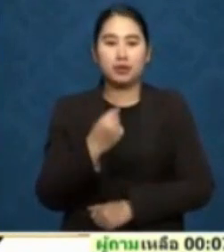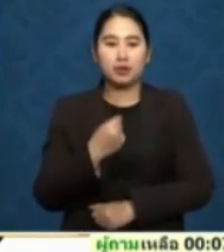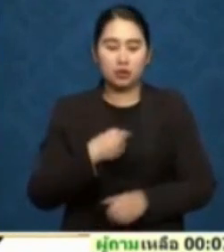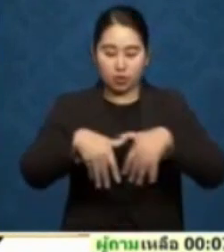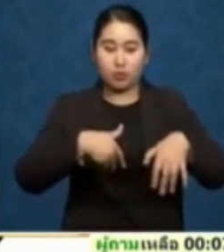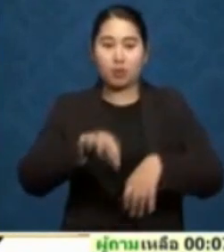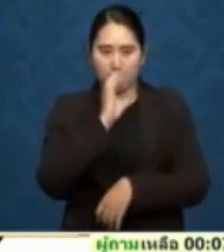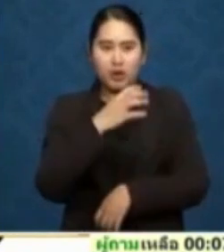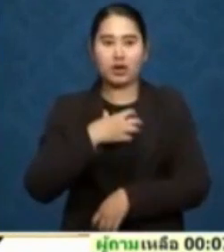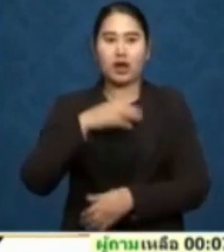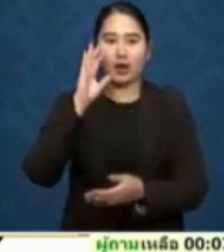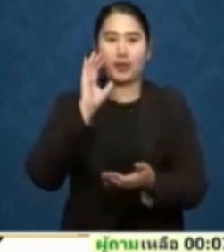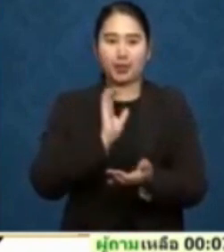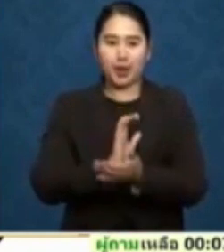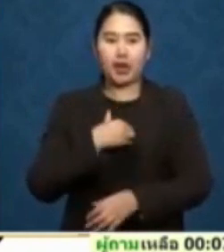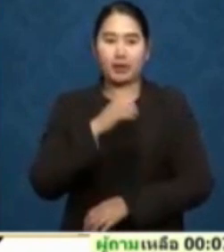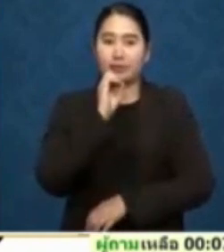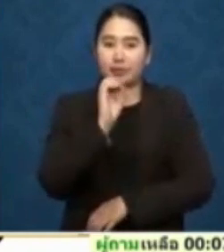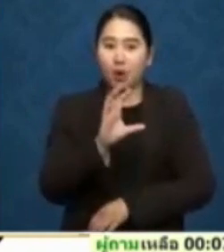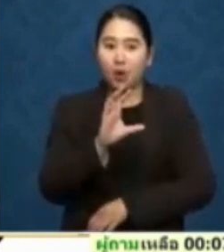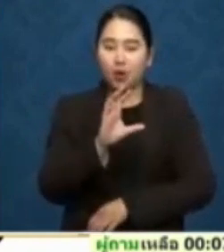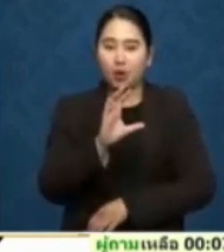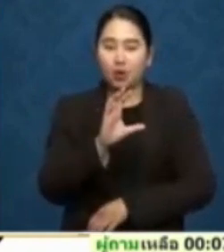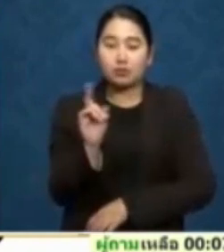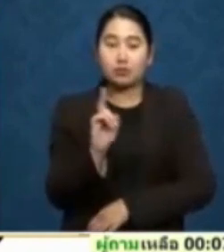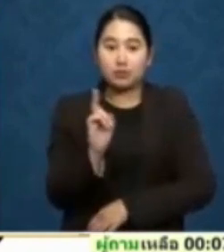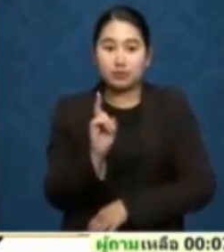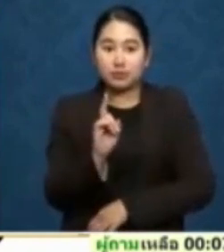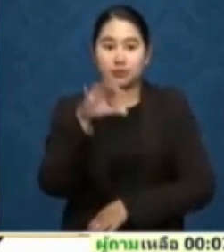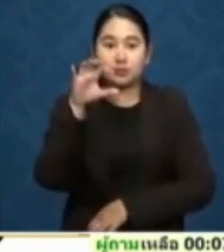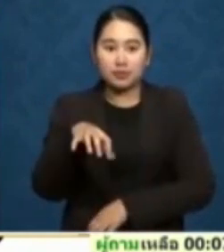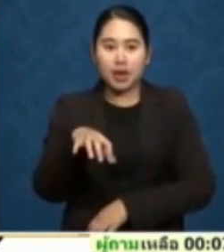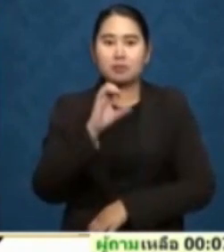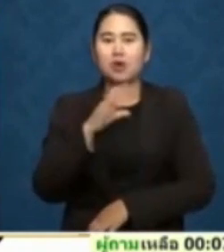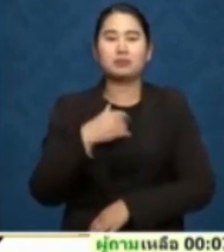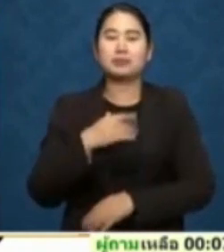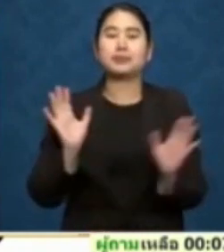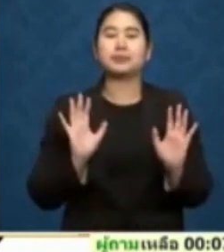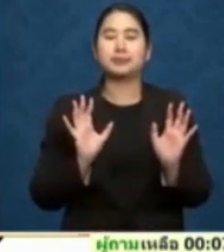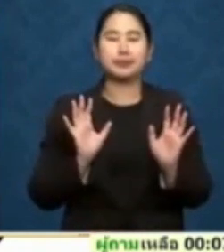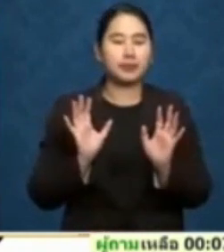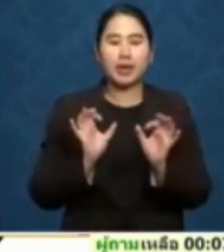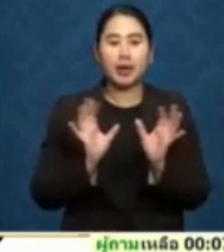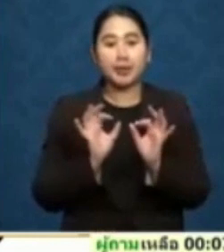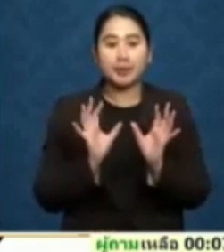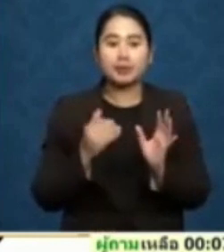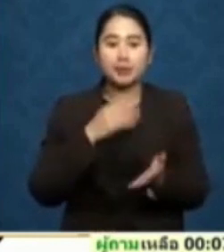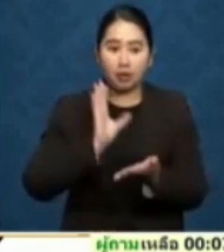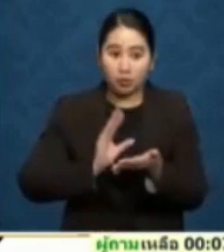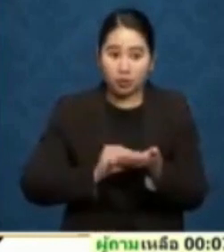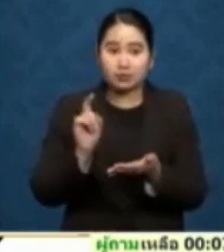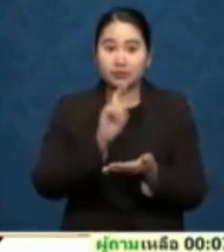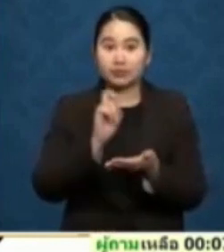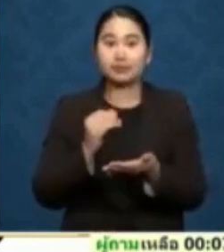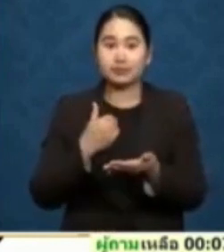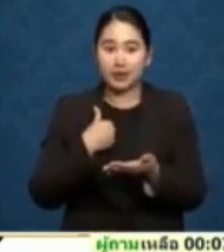จ้งความดำเนินคดีเนี่ยมีกี่ที่แล้วที่สถานีตำรวจไม่รับแจ้งความท่านเคยมีข้อมูลเหล่านี้บ้างไหมครับ